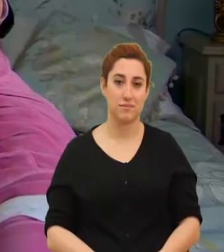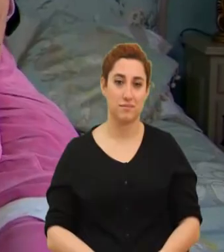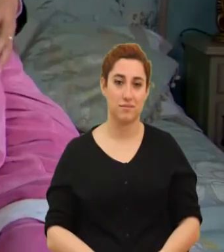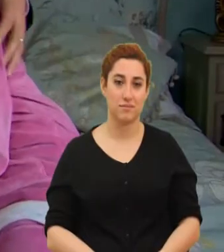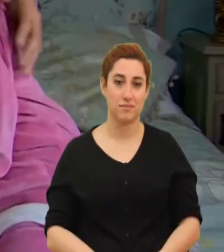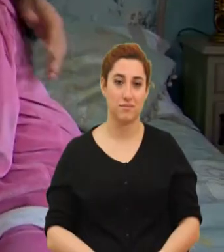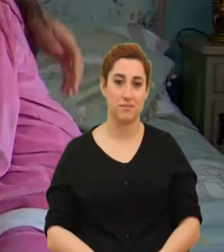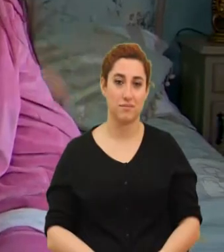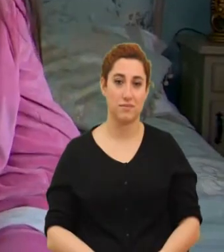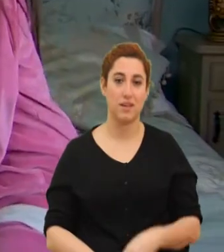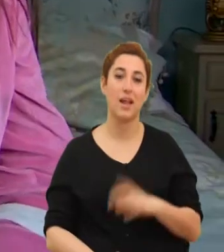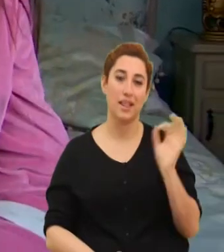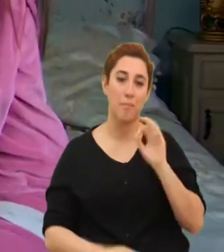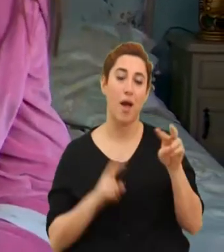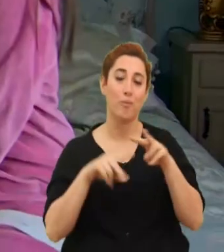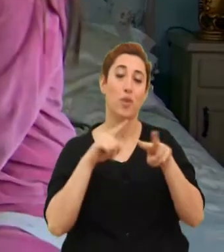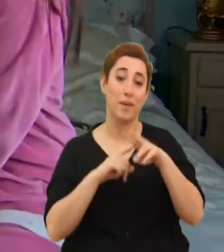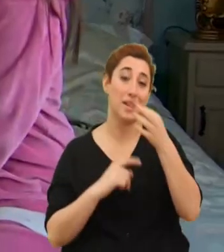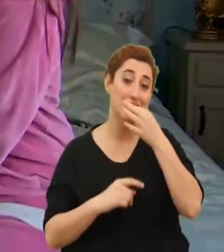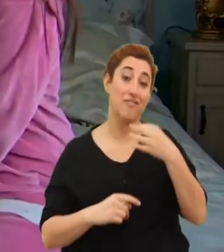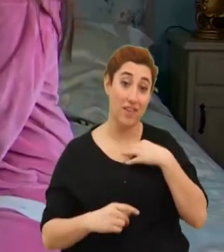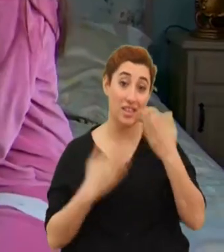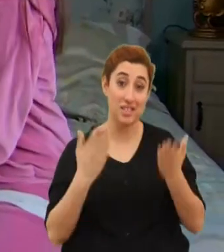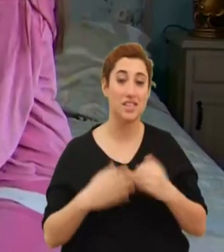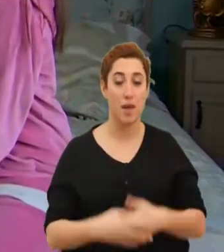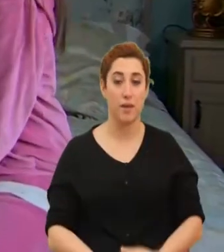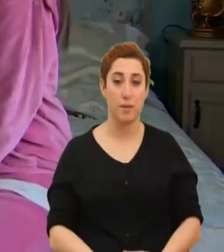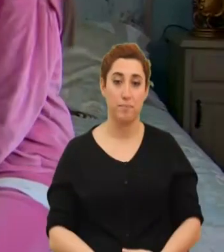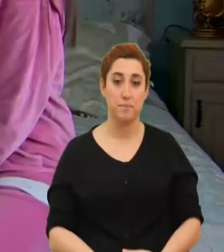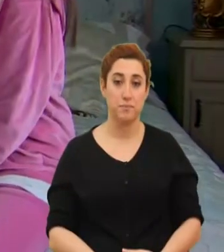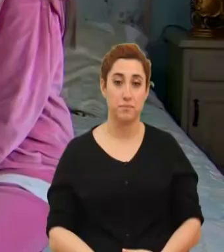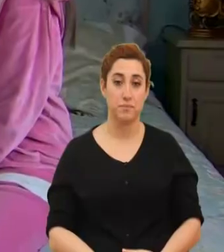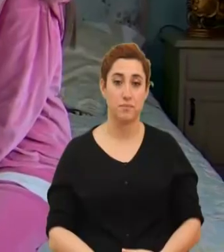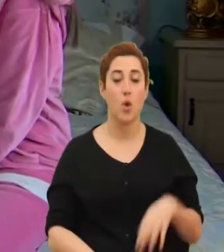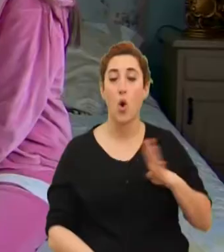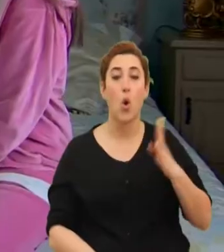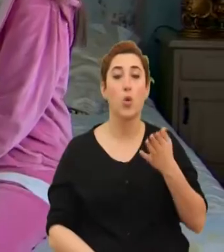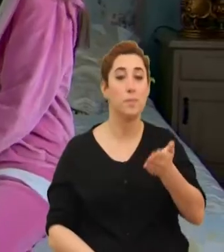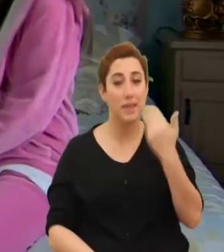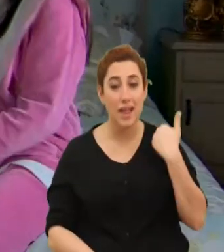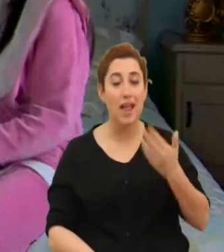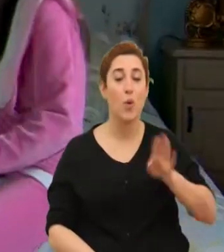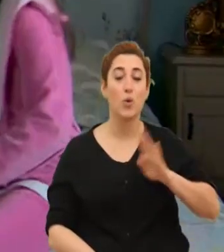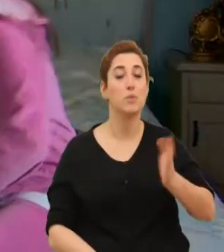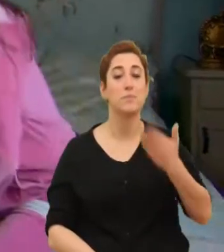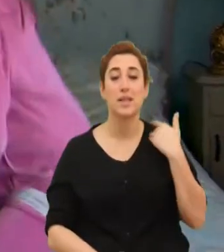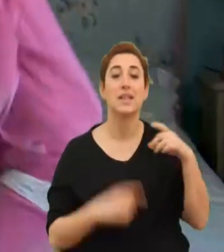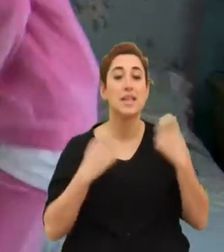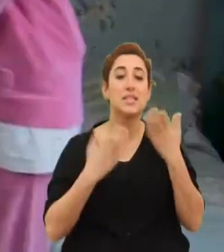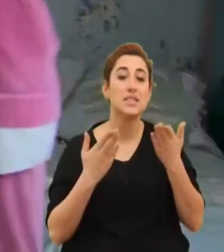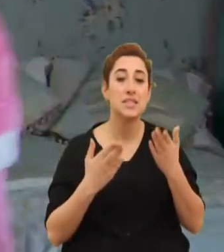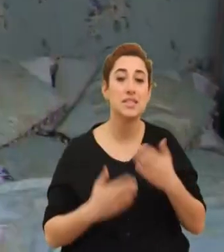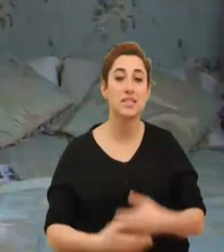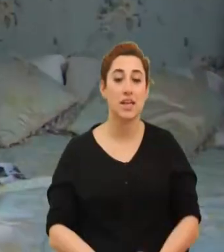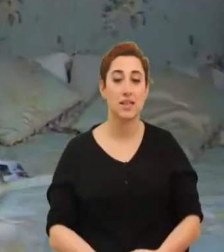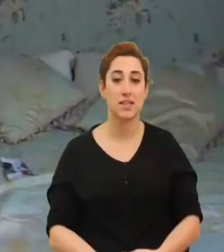Aha. Tabii Mahmut Kemal izin verirse. Oğlum geldik, oğlum geldik. Nerede